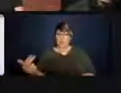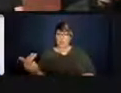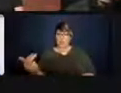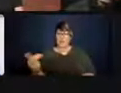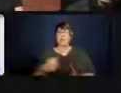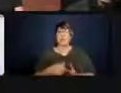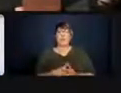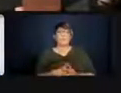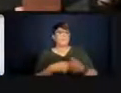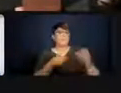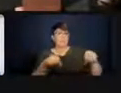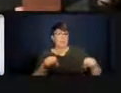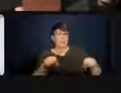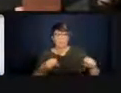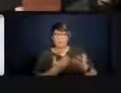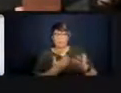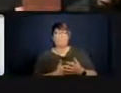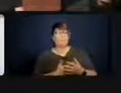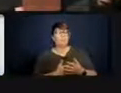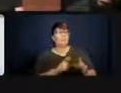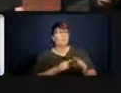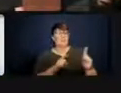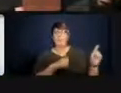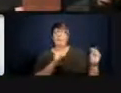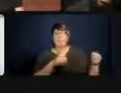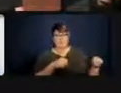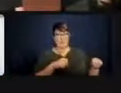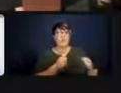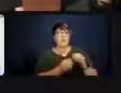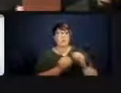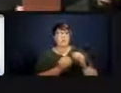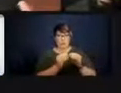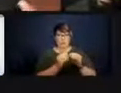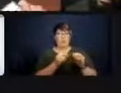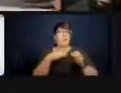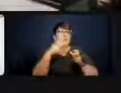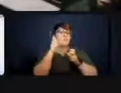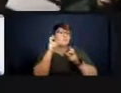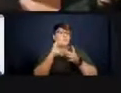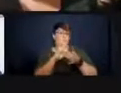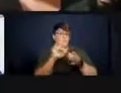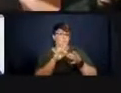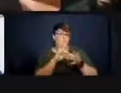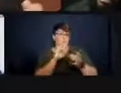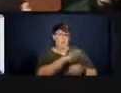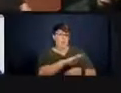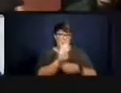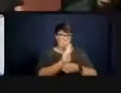than fanya mambo mengi, na tukiunga mkono ukisikiliza hadithi zao,